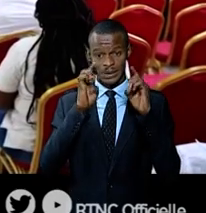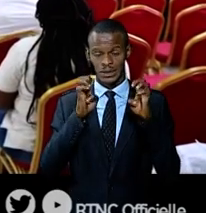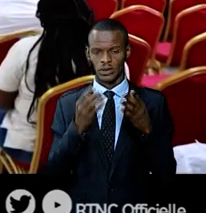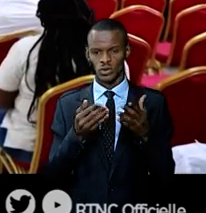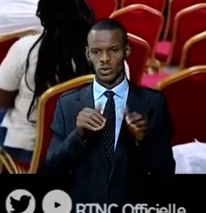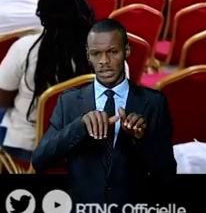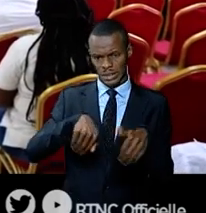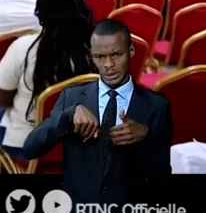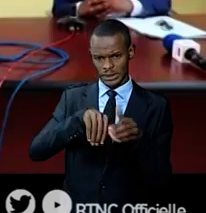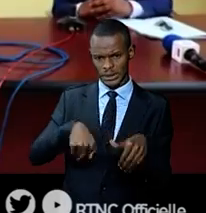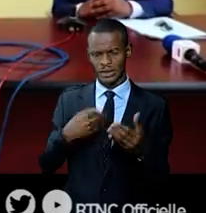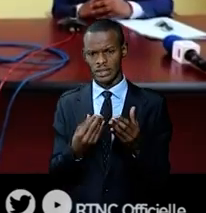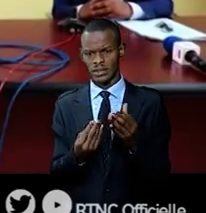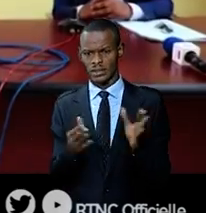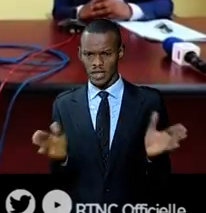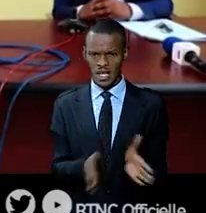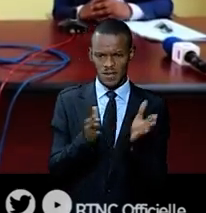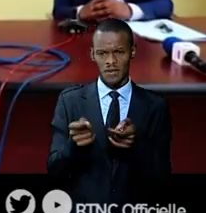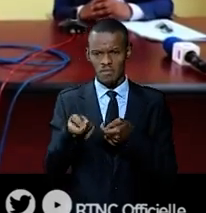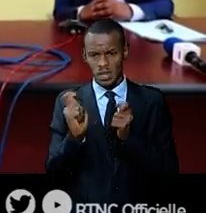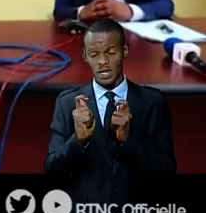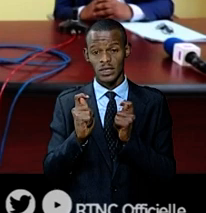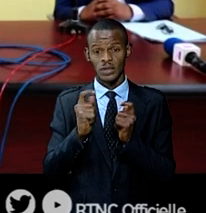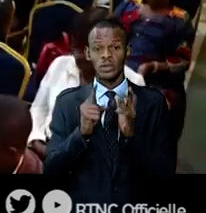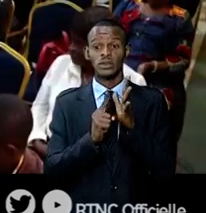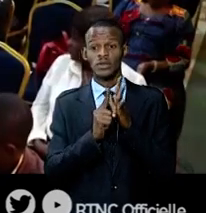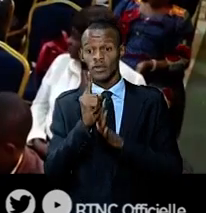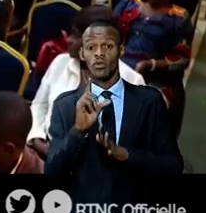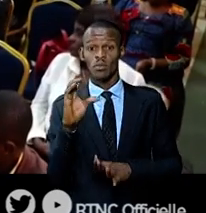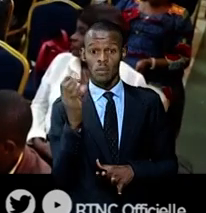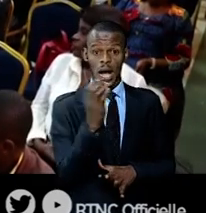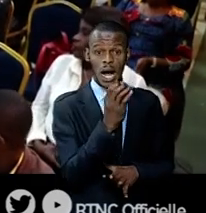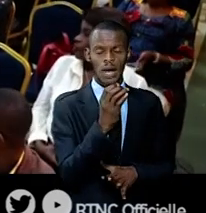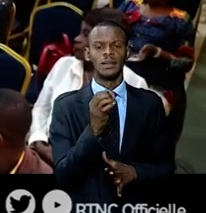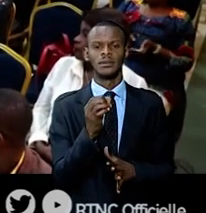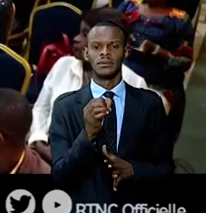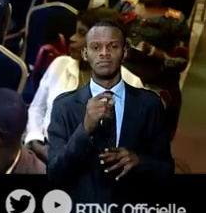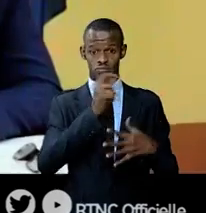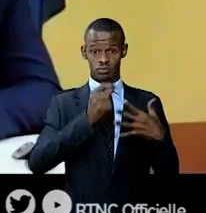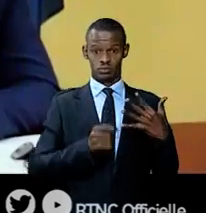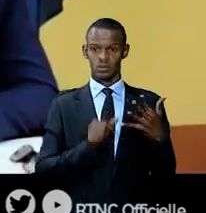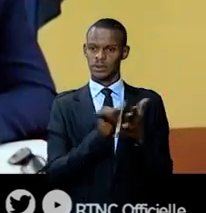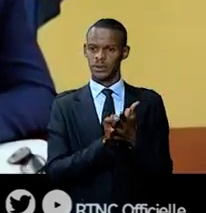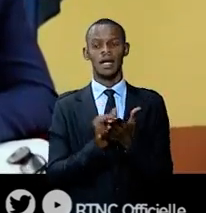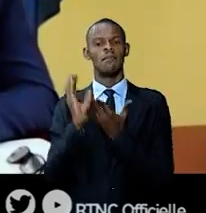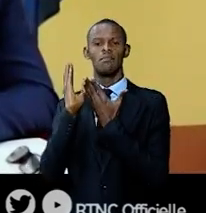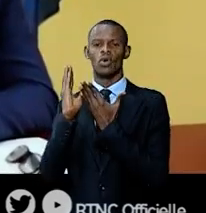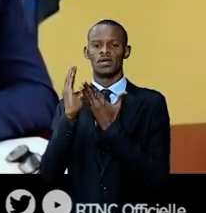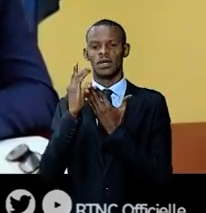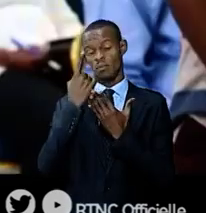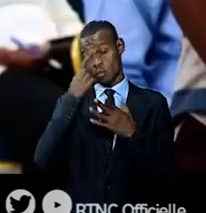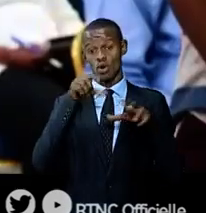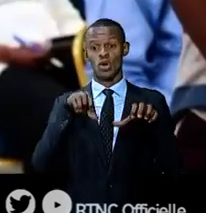et la pêche, ainsi que le développement rural, sont ces secteurs qui impactent directement à la vie sociale du